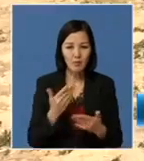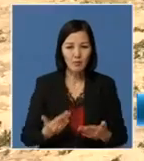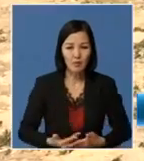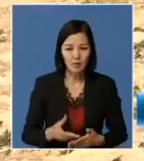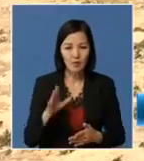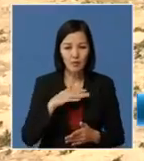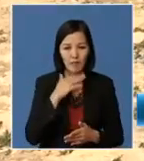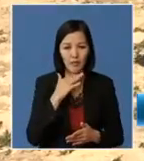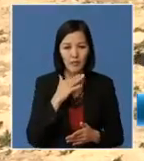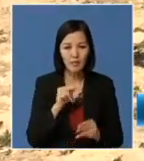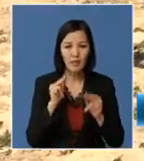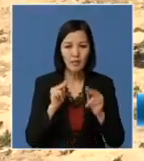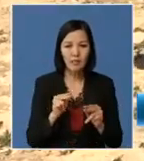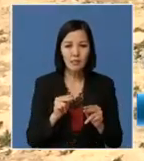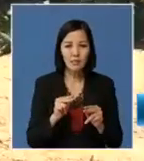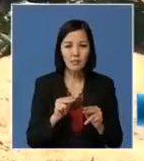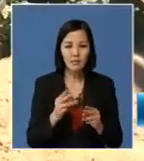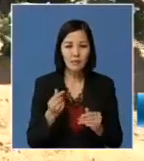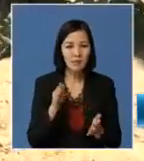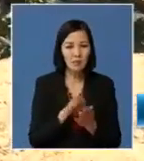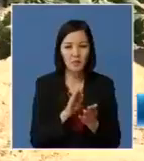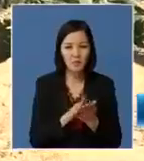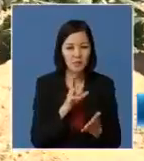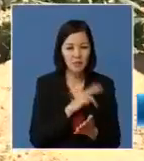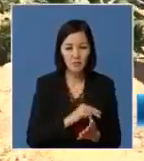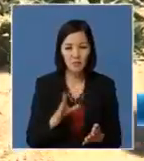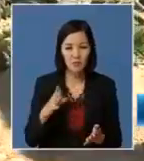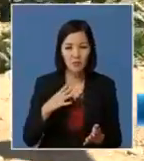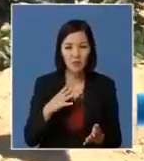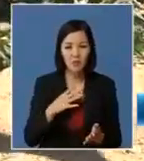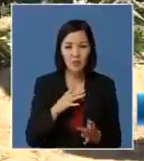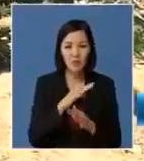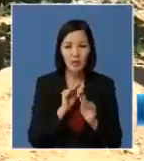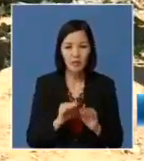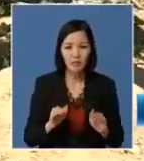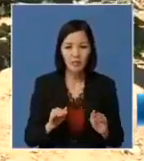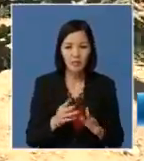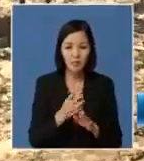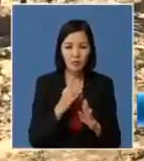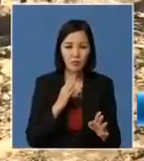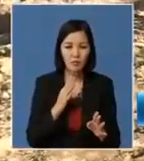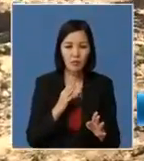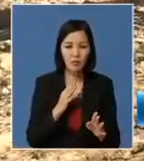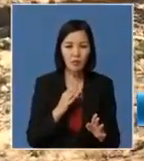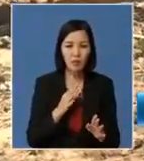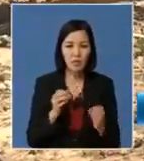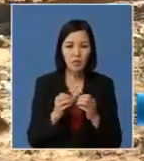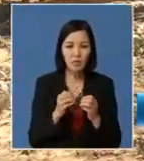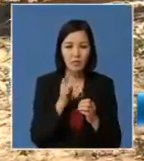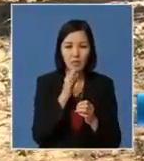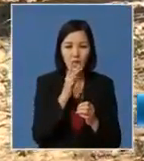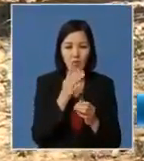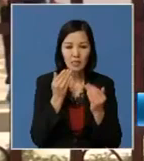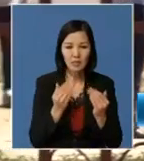пропитание. Естественно, ни о каких накоплениях и речи быть не могло. Многодетная семья стояла в очереди на жилье около 10 лет.